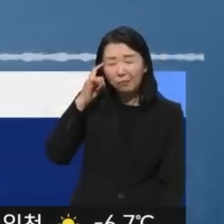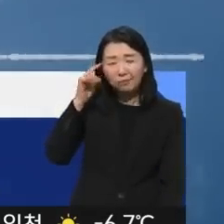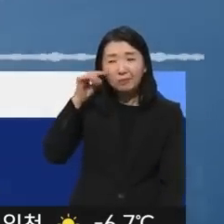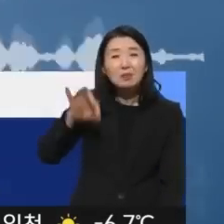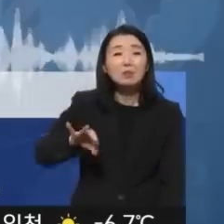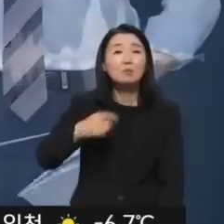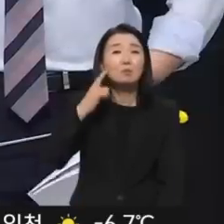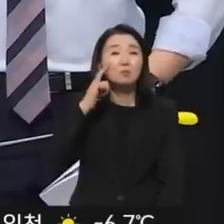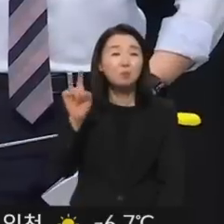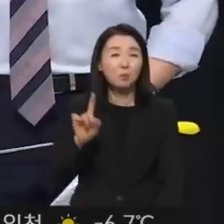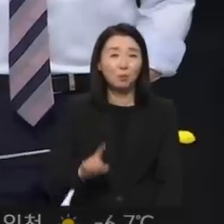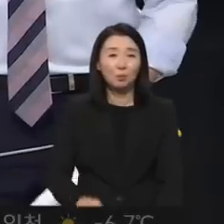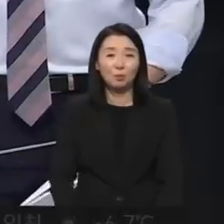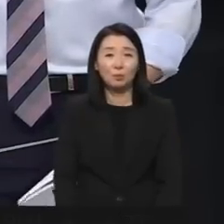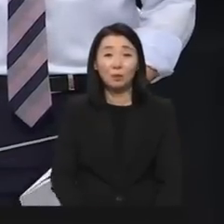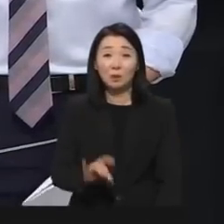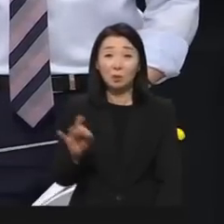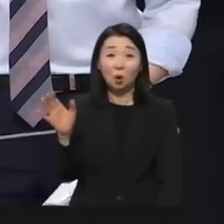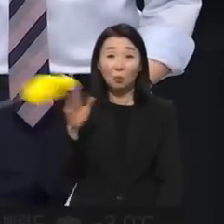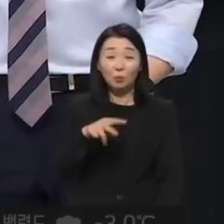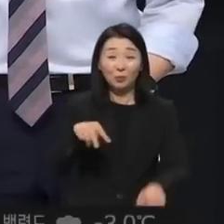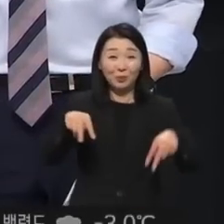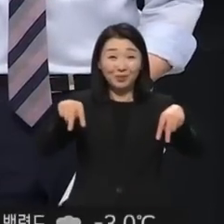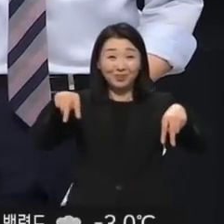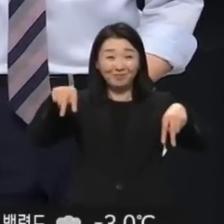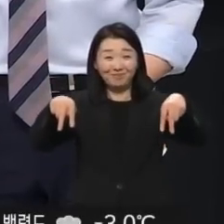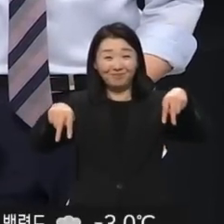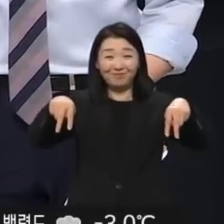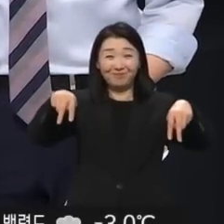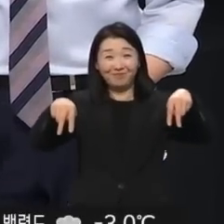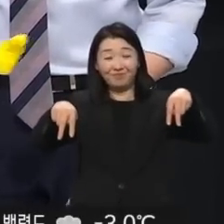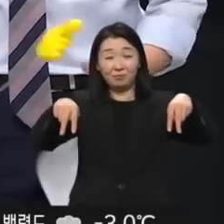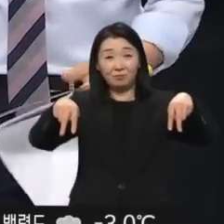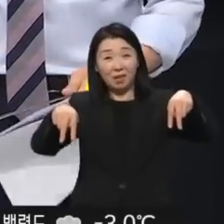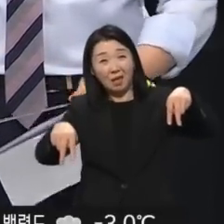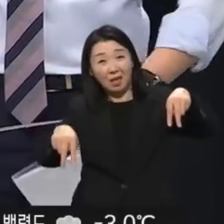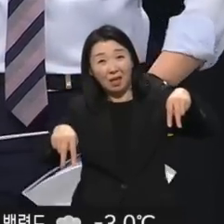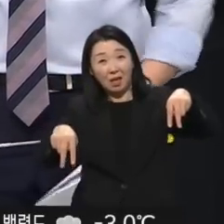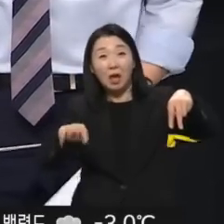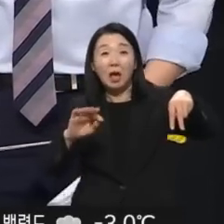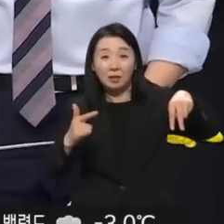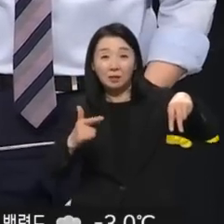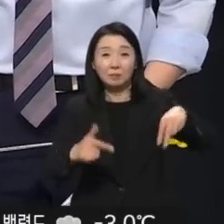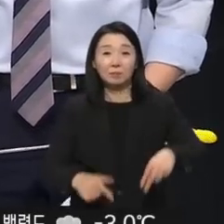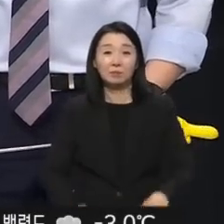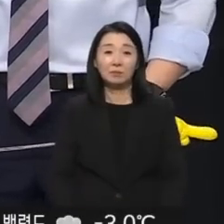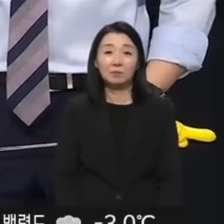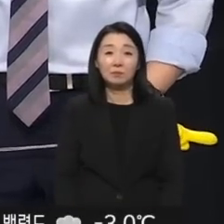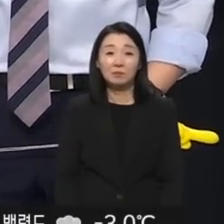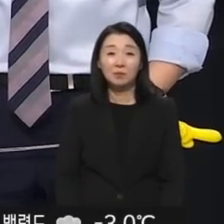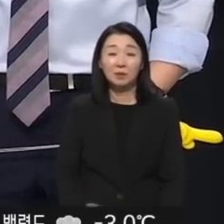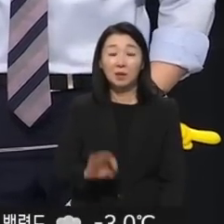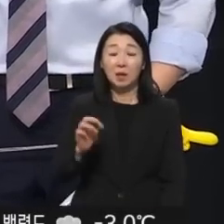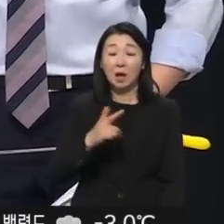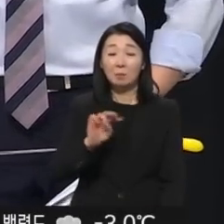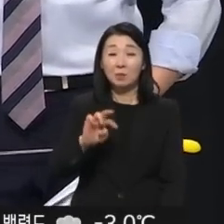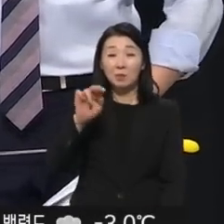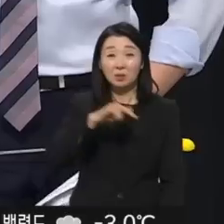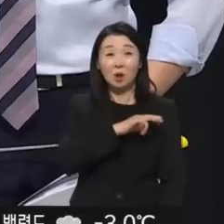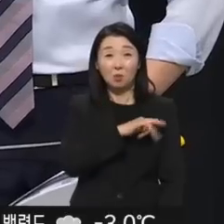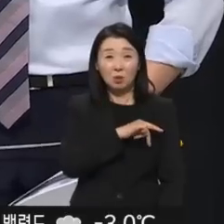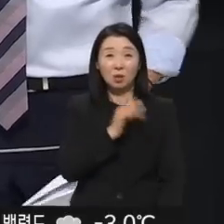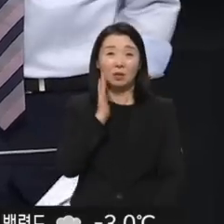모르겠습니다. 처음부터 이 시소의 균형이 맞지 않는다는 지적도 나왔습니다. 안민석 의원은